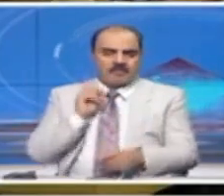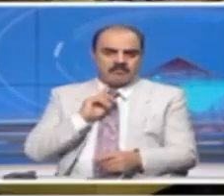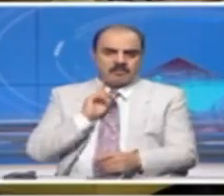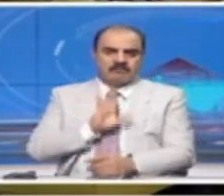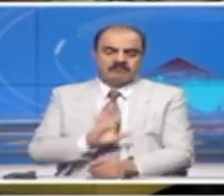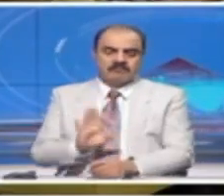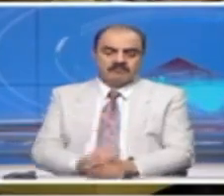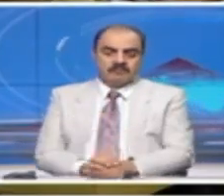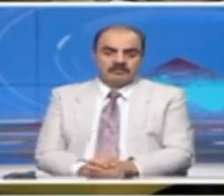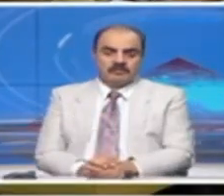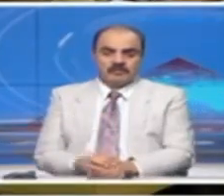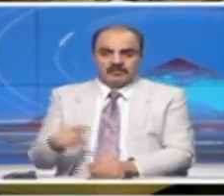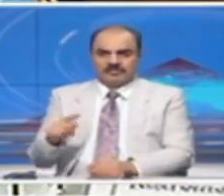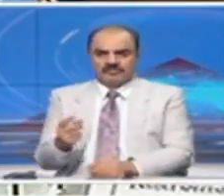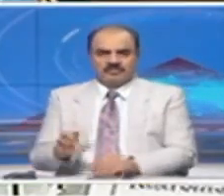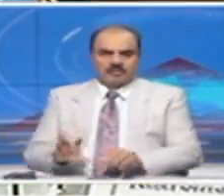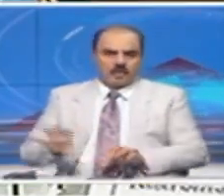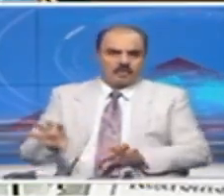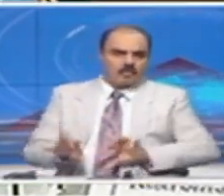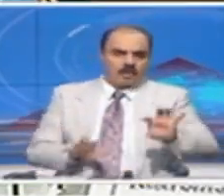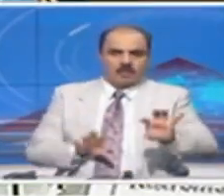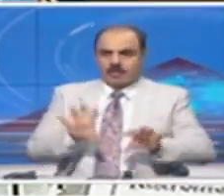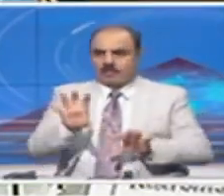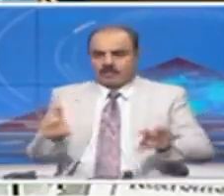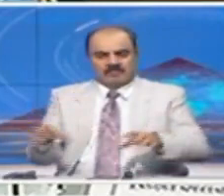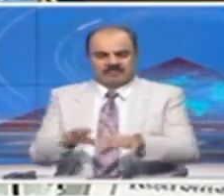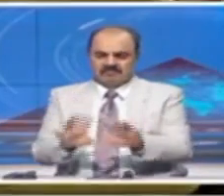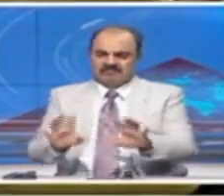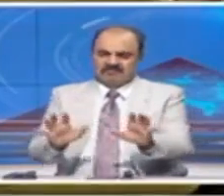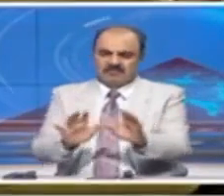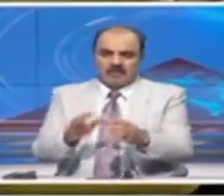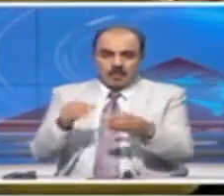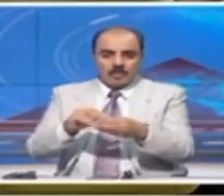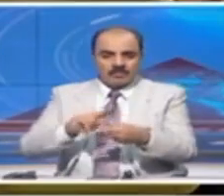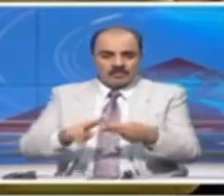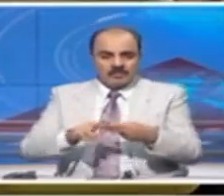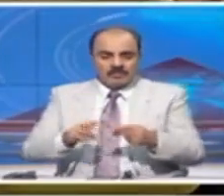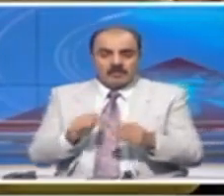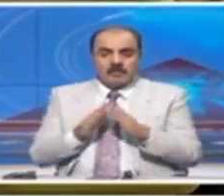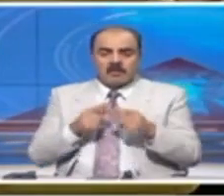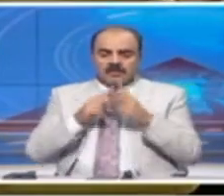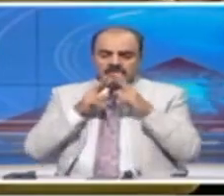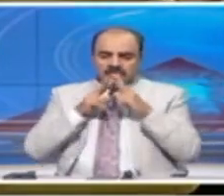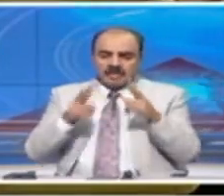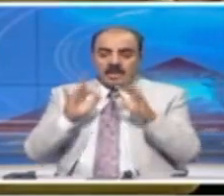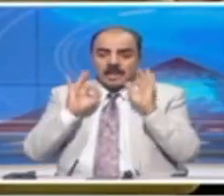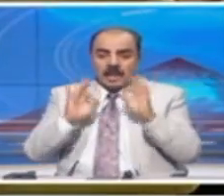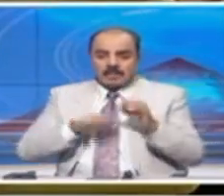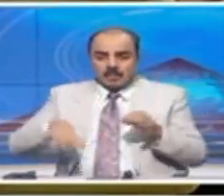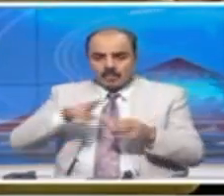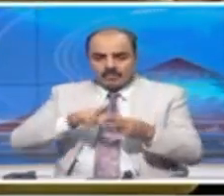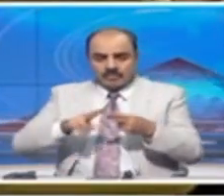وبالتالي نرى أن مصر دائما بتؤكد على أهمية